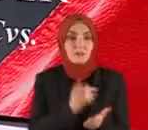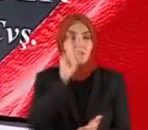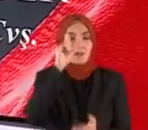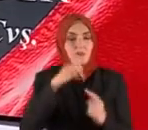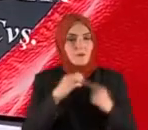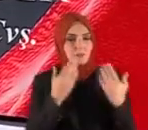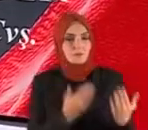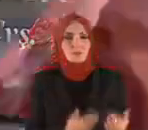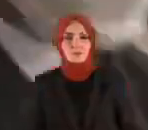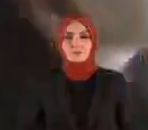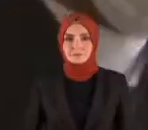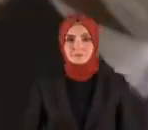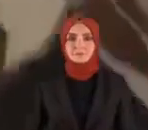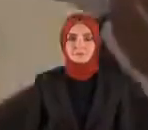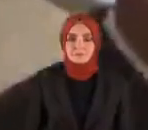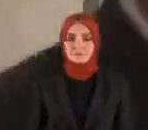diliyoruz.